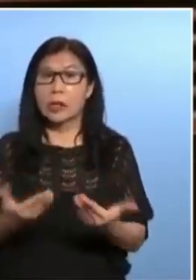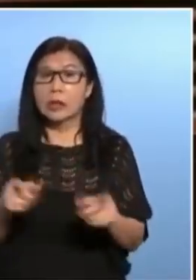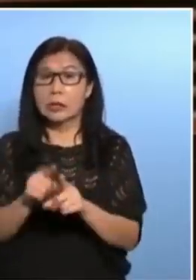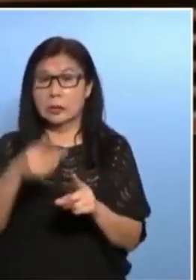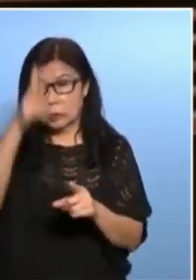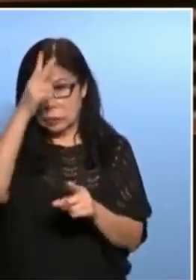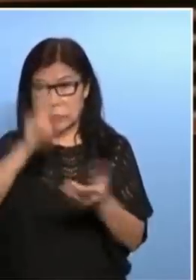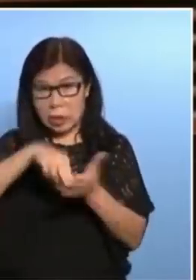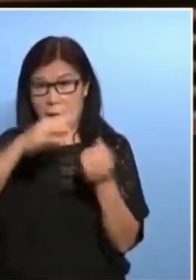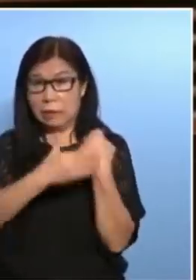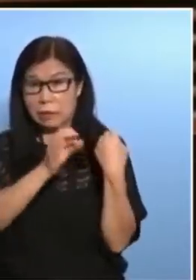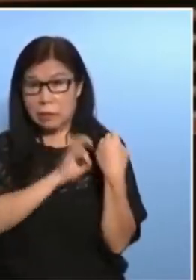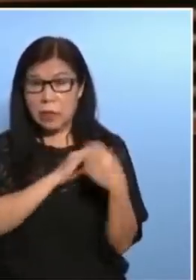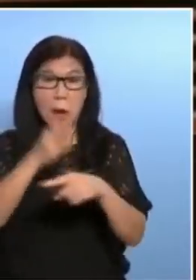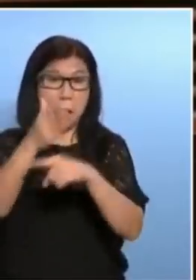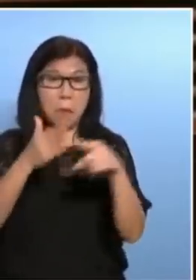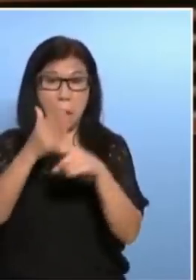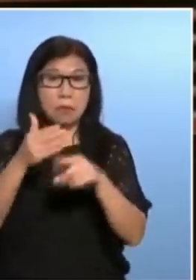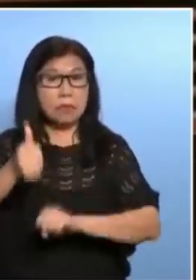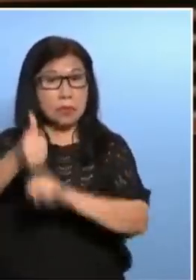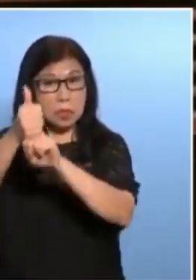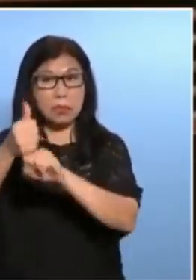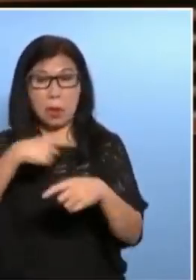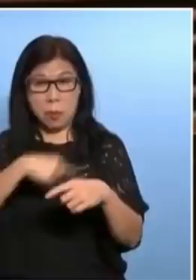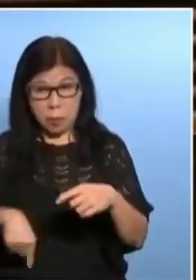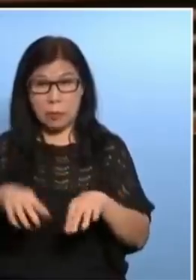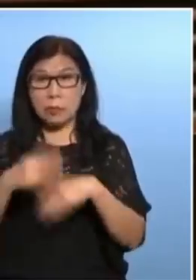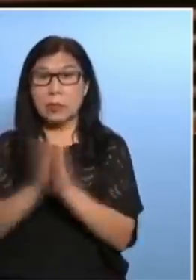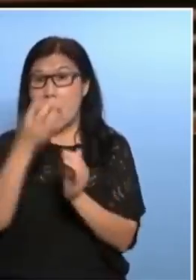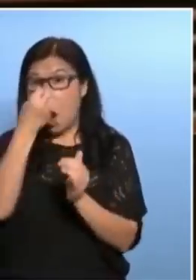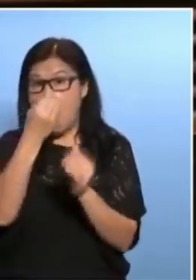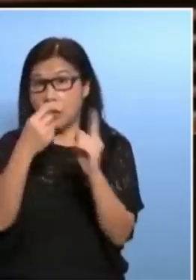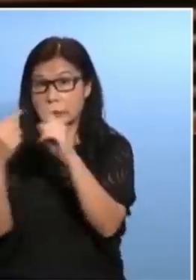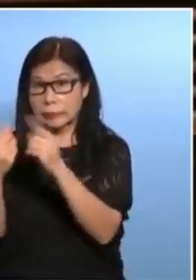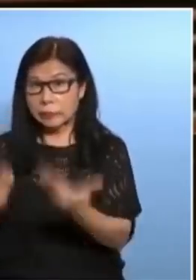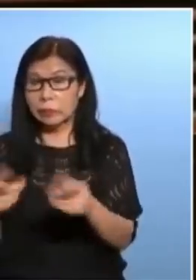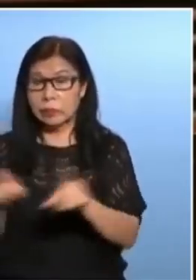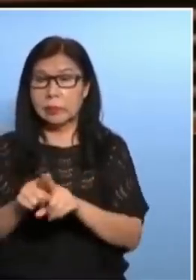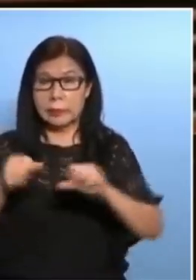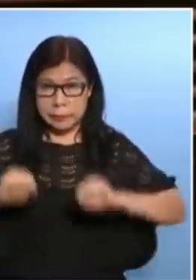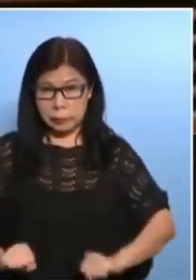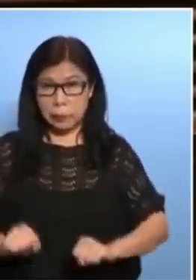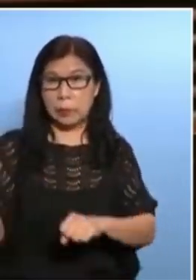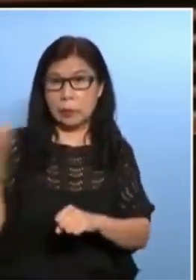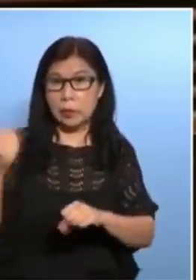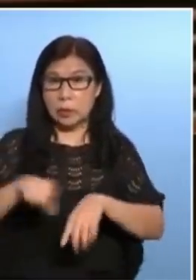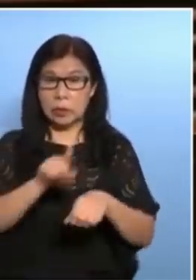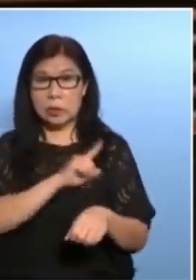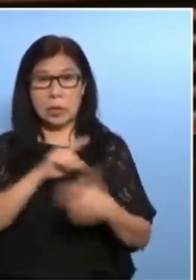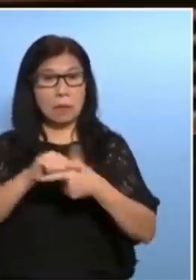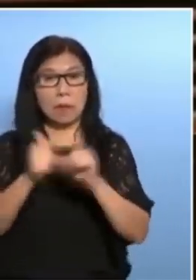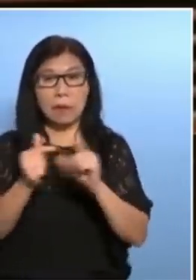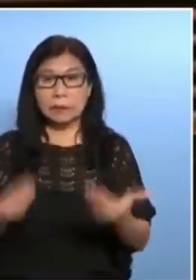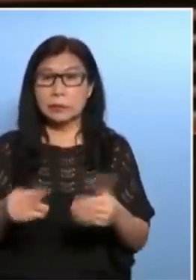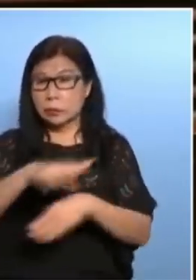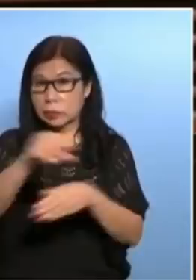能夠在立法會上拿得過半數的支持，香港人仍然是會竭盡所能，用自己的方